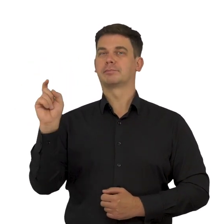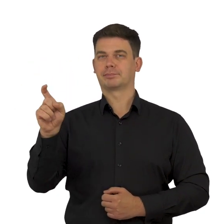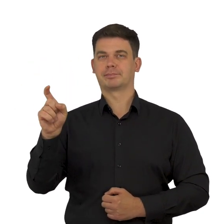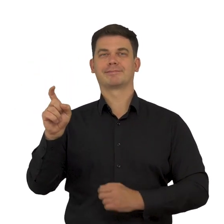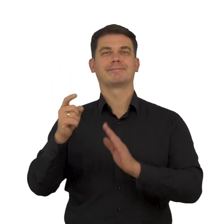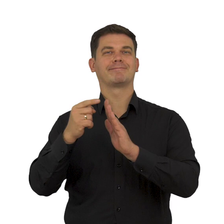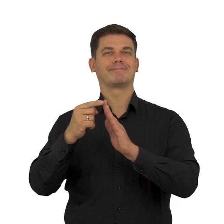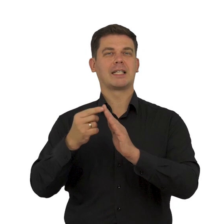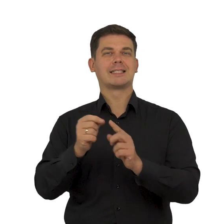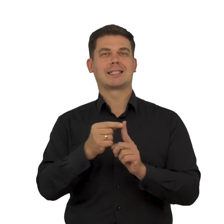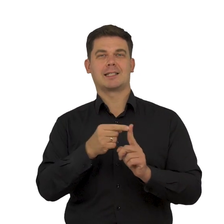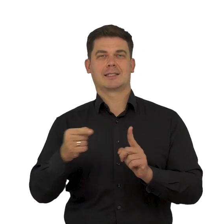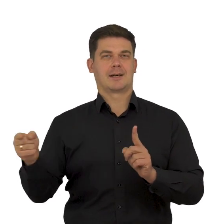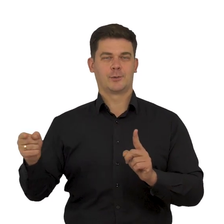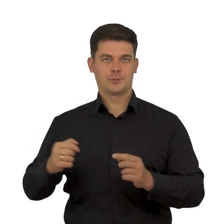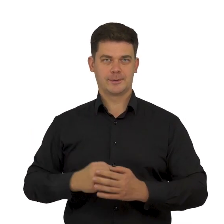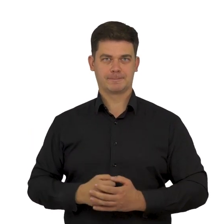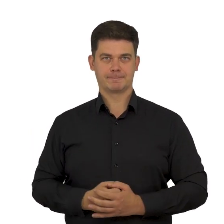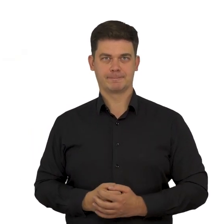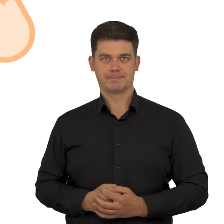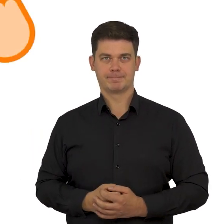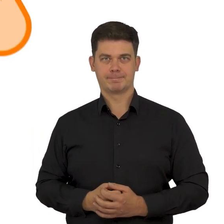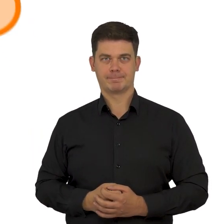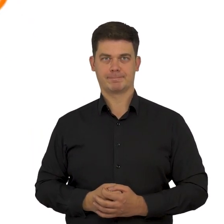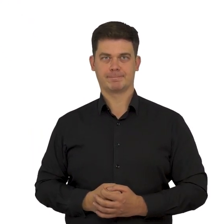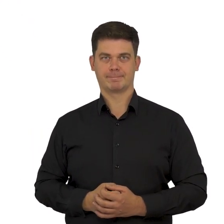Następnie dotykamy przycisk Zainstaluj.